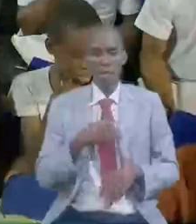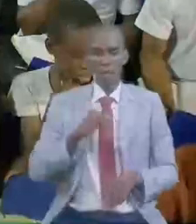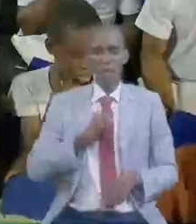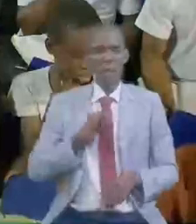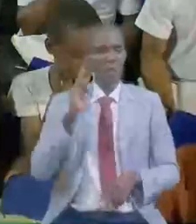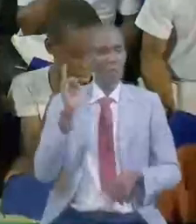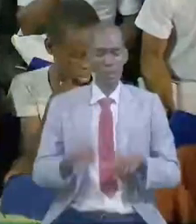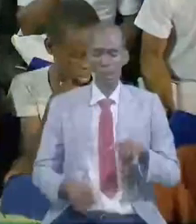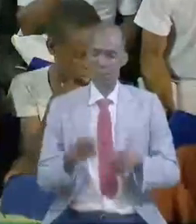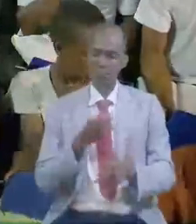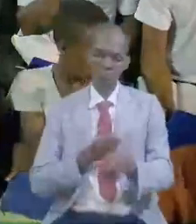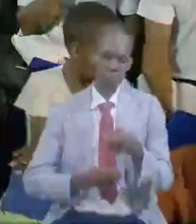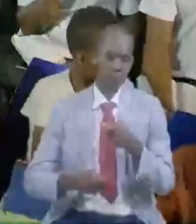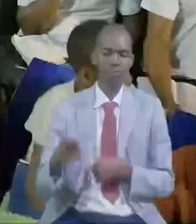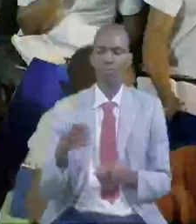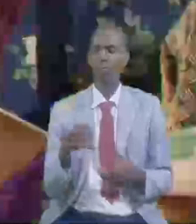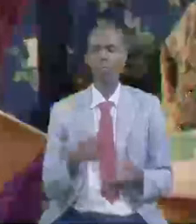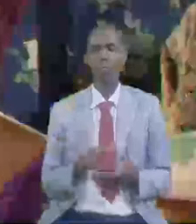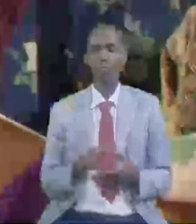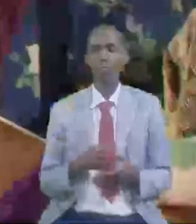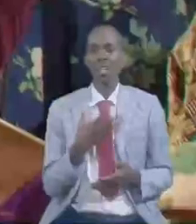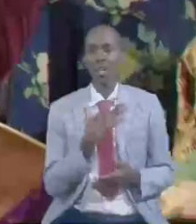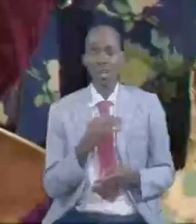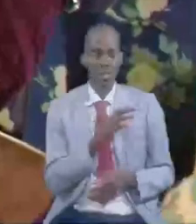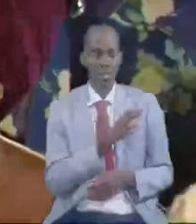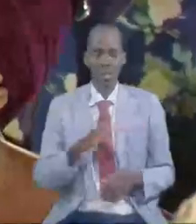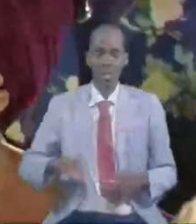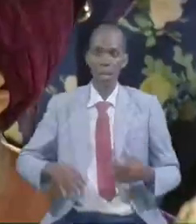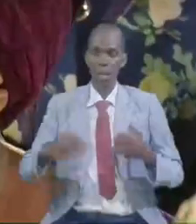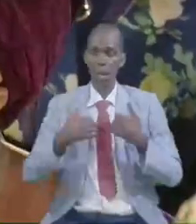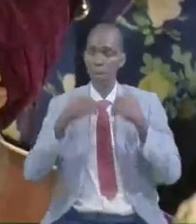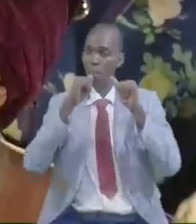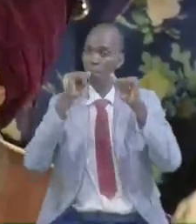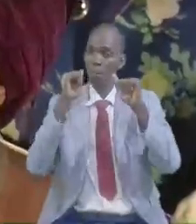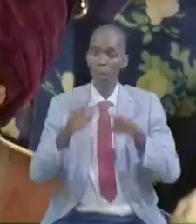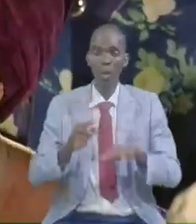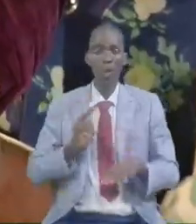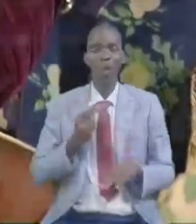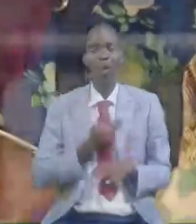Je ne le révoquerai point. Christ a déjà béni.